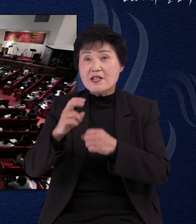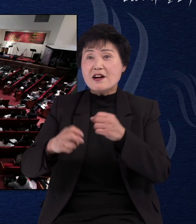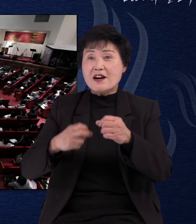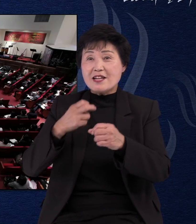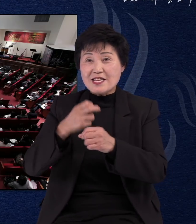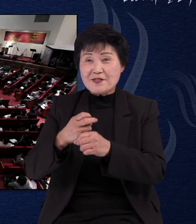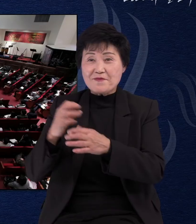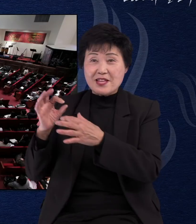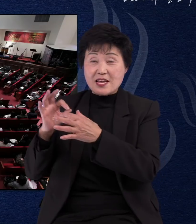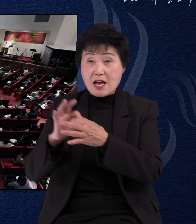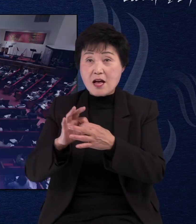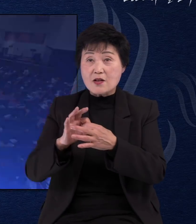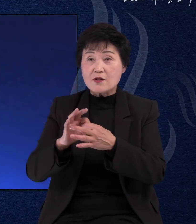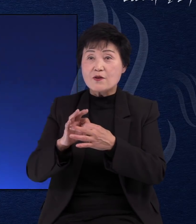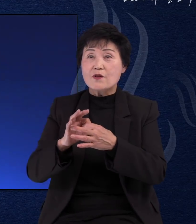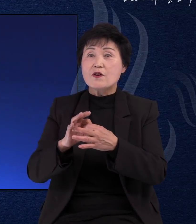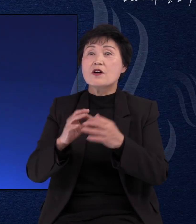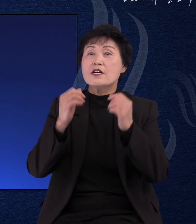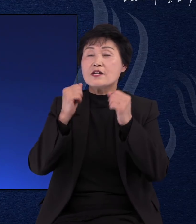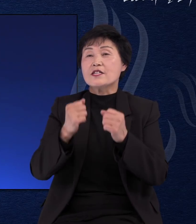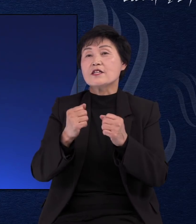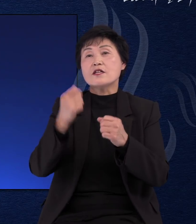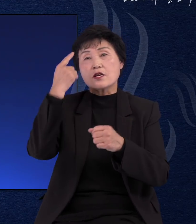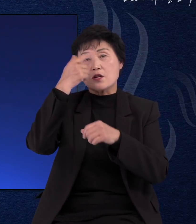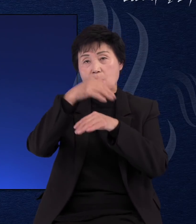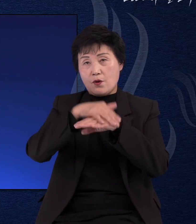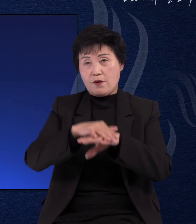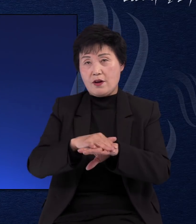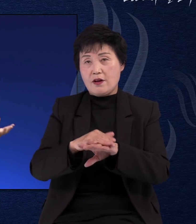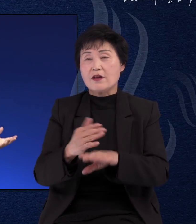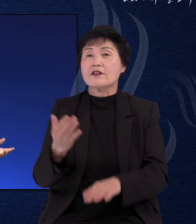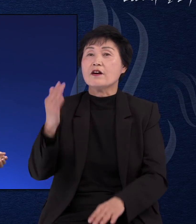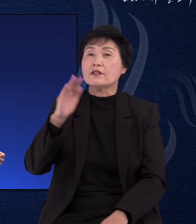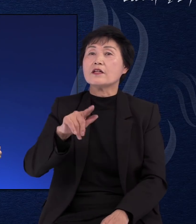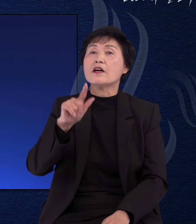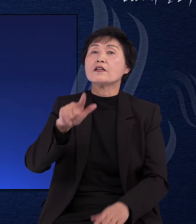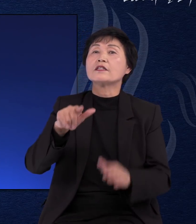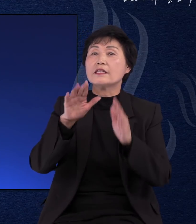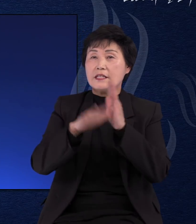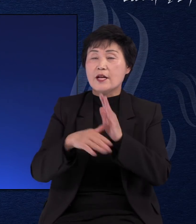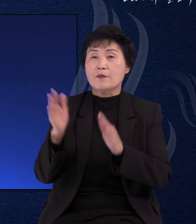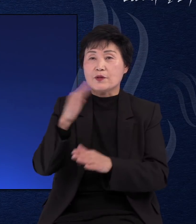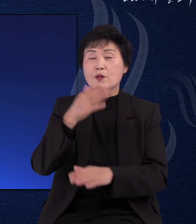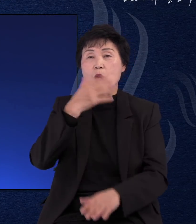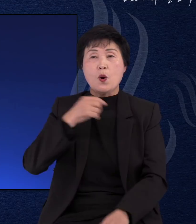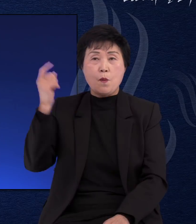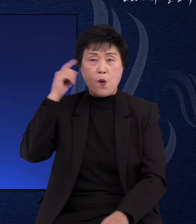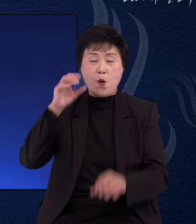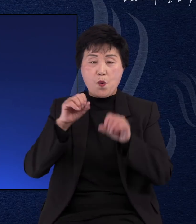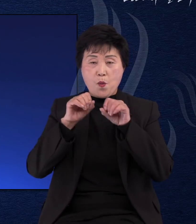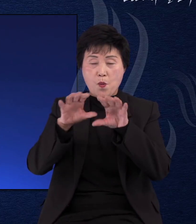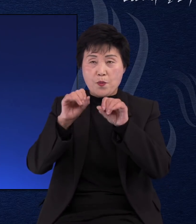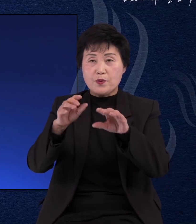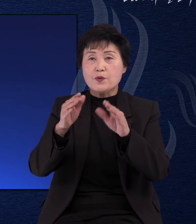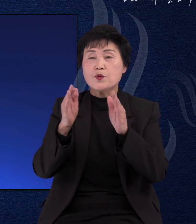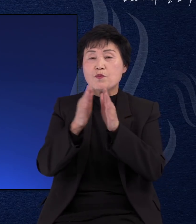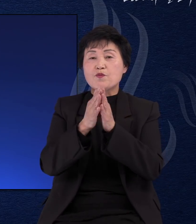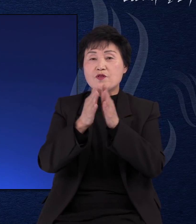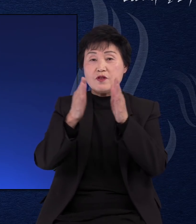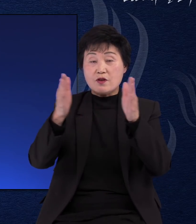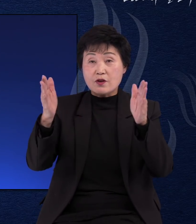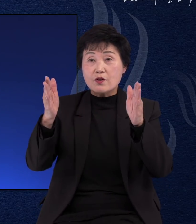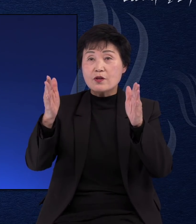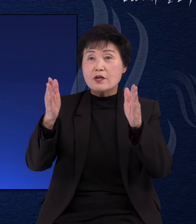하면서 했는데 하나님이 저 때부터 복음의 문을 열어주셔서 한 주에 30명씩 막 오기 시작을